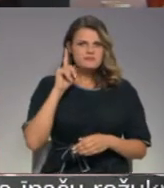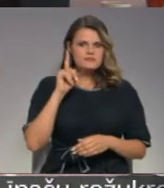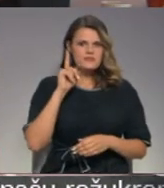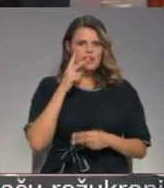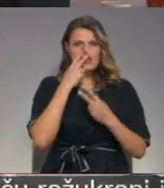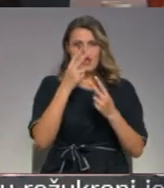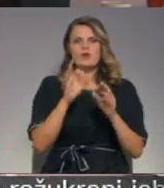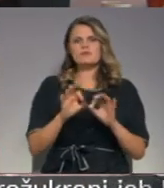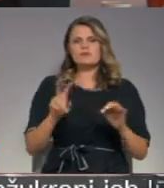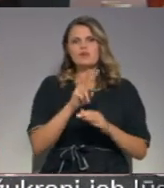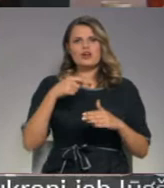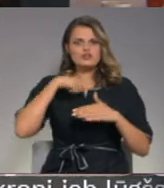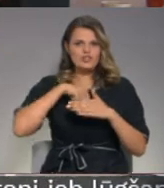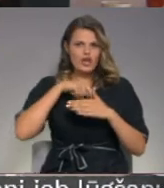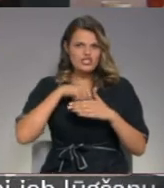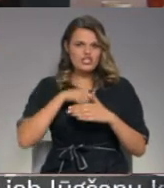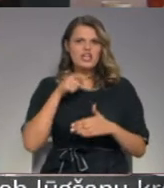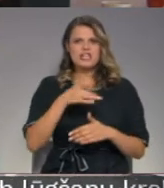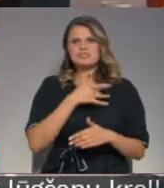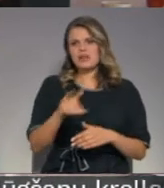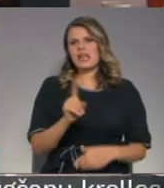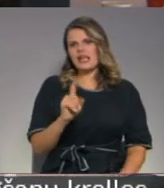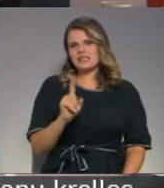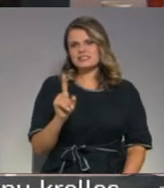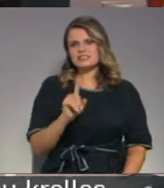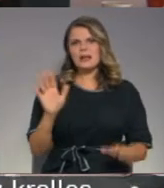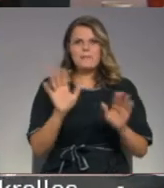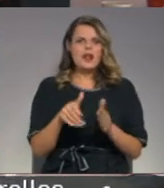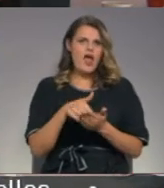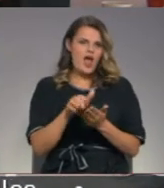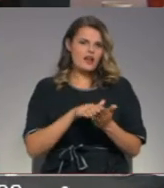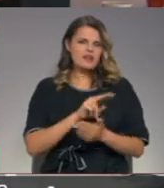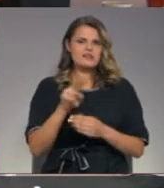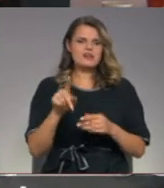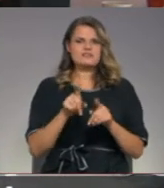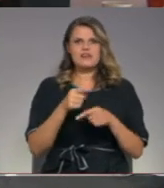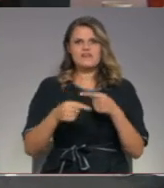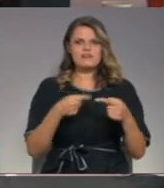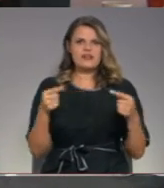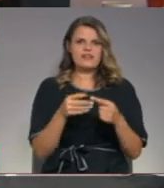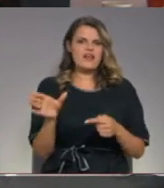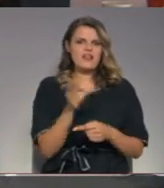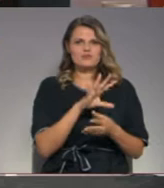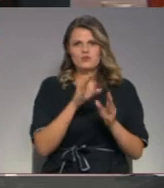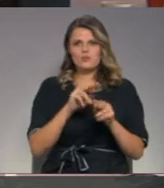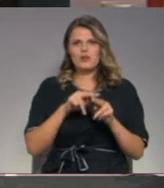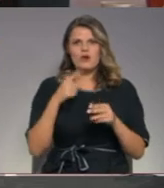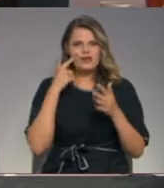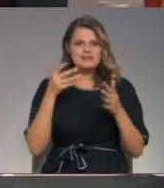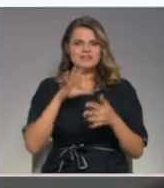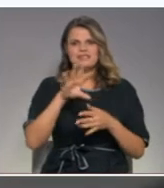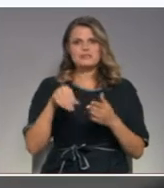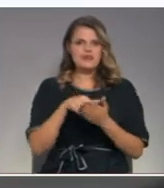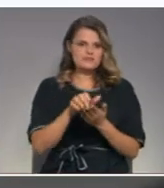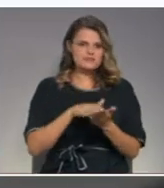to skaistumu, kas ir iekšienē, un man liekas, ka tas ir arī tā pelēkā krāsa, kas arī vienmēr dara ar visu kopā, jo viņi ļauj izcelties pārējām